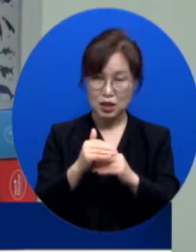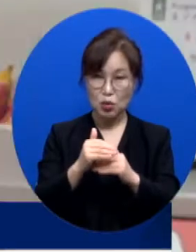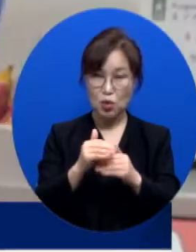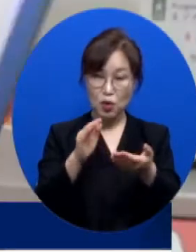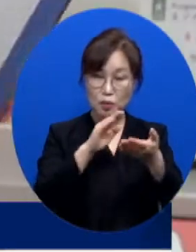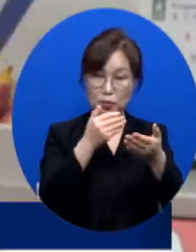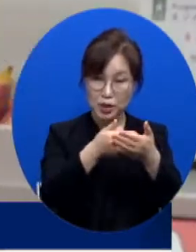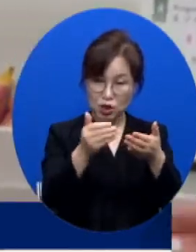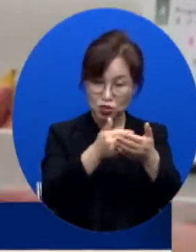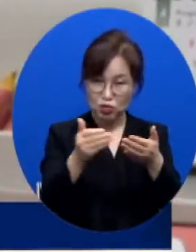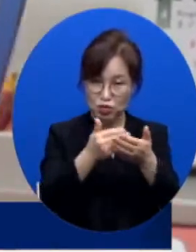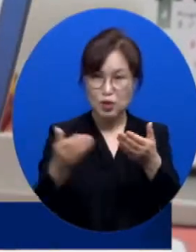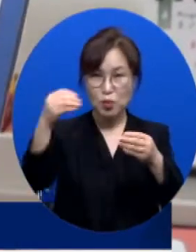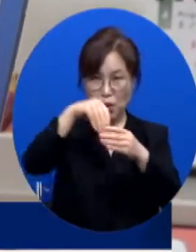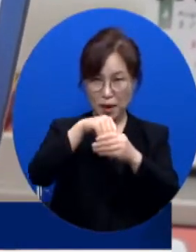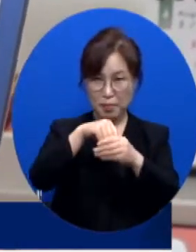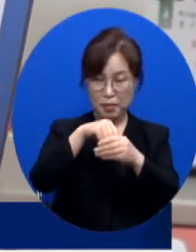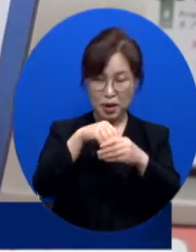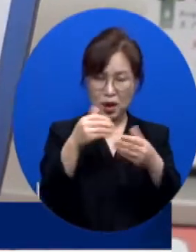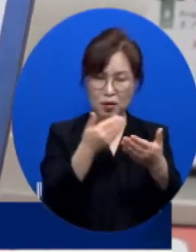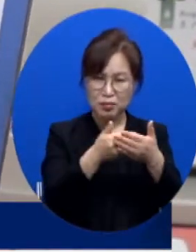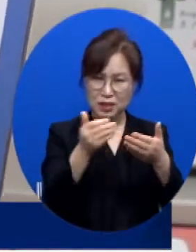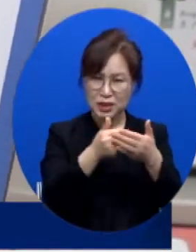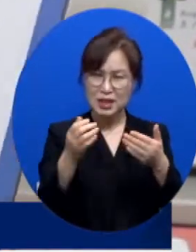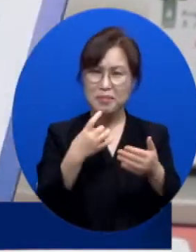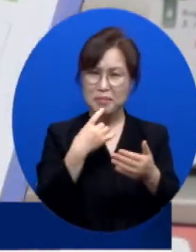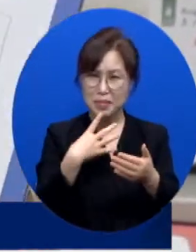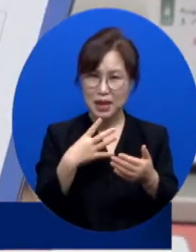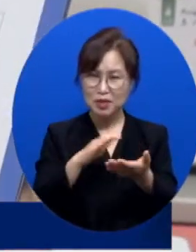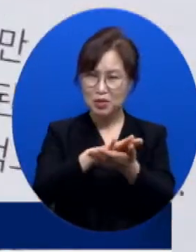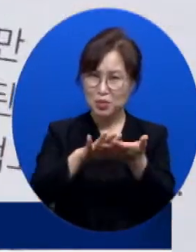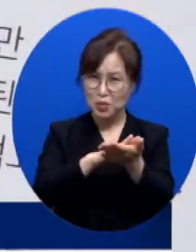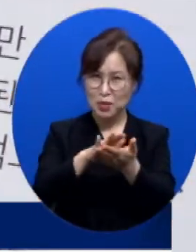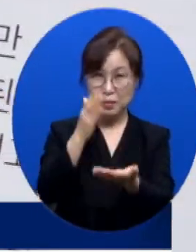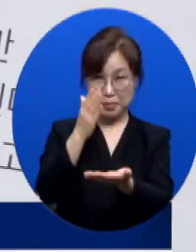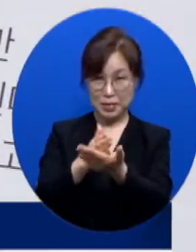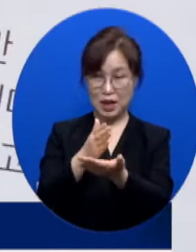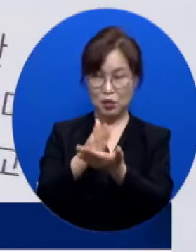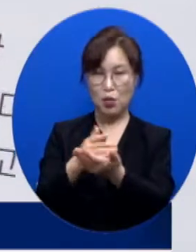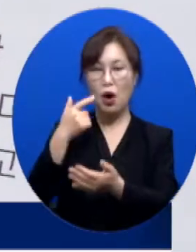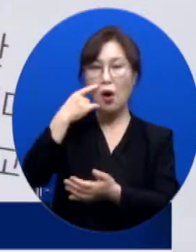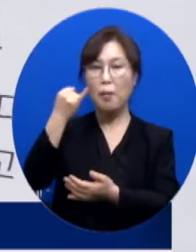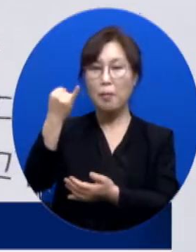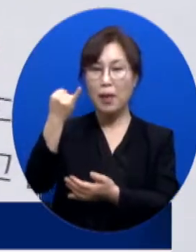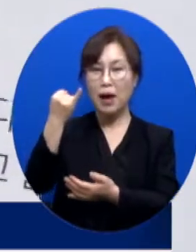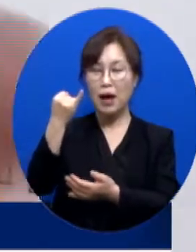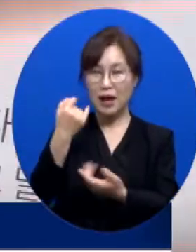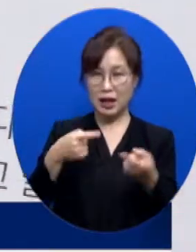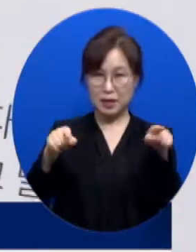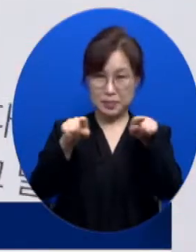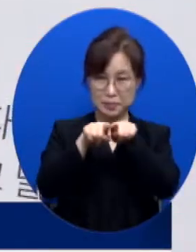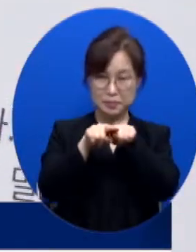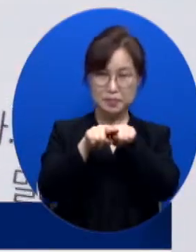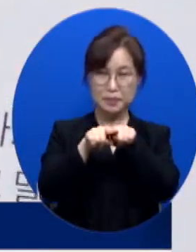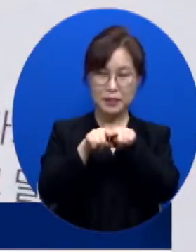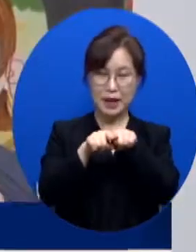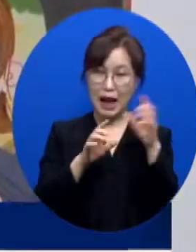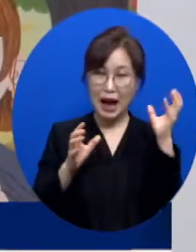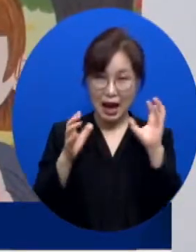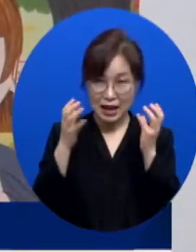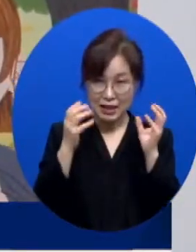접목을 시켰어요. 미술놀이만 하는 거에 끝나서는 안 되겠다는 생각이 들어서 이제 엄마 가이드가 있어서 아이랑